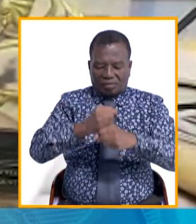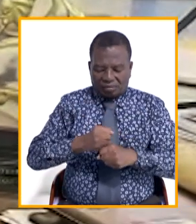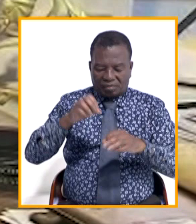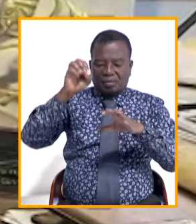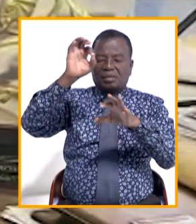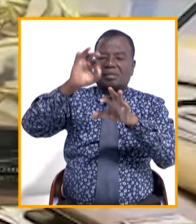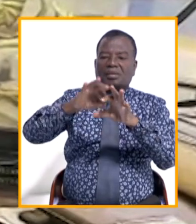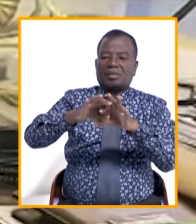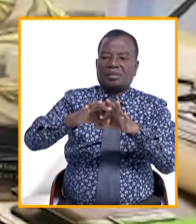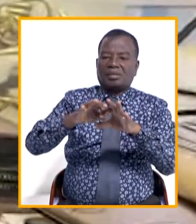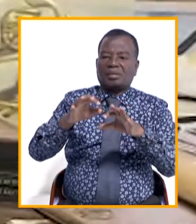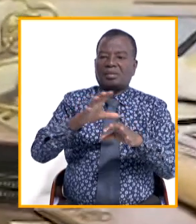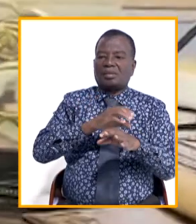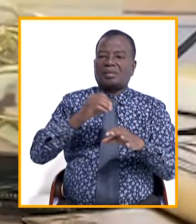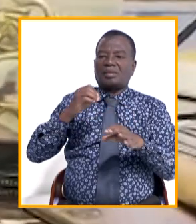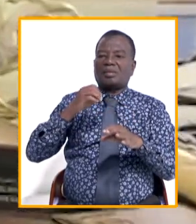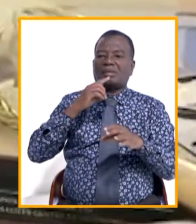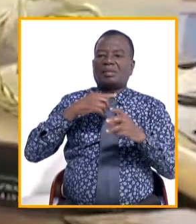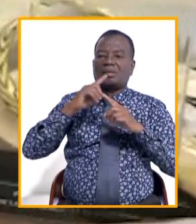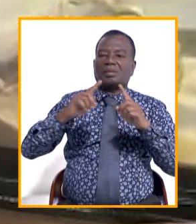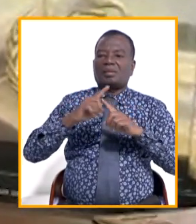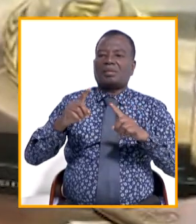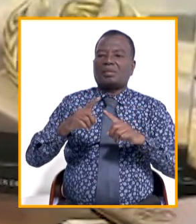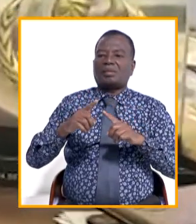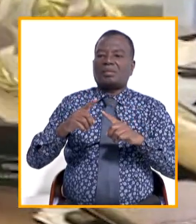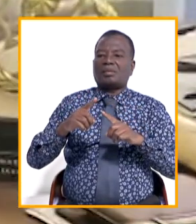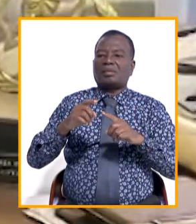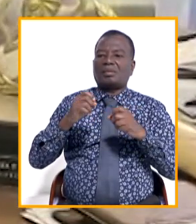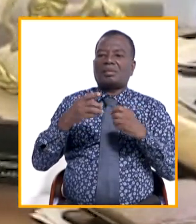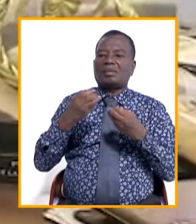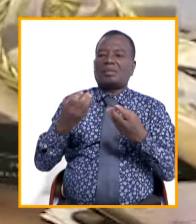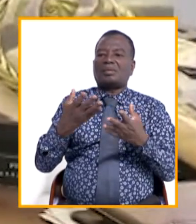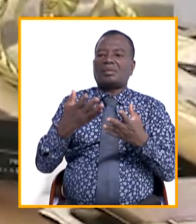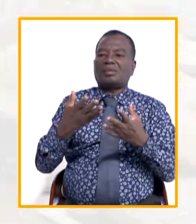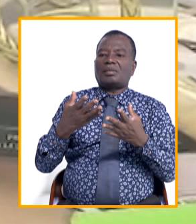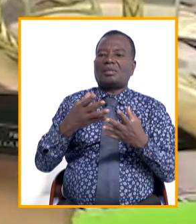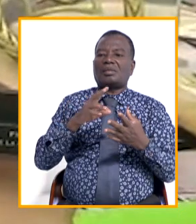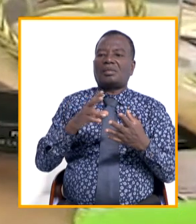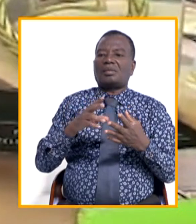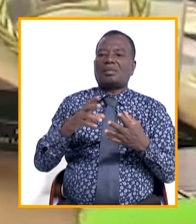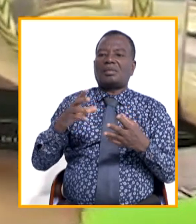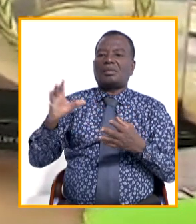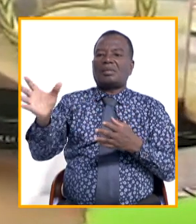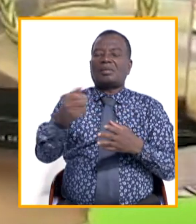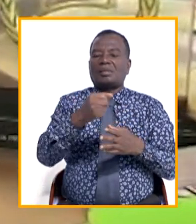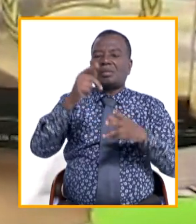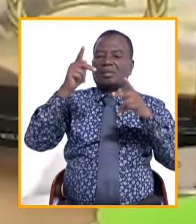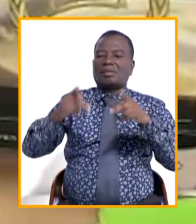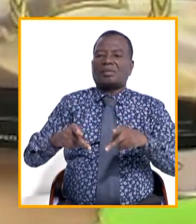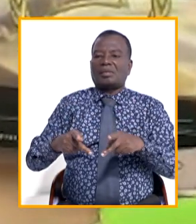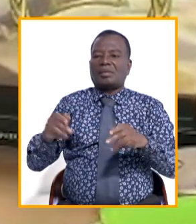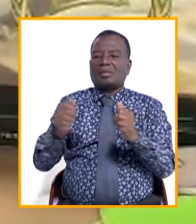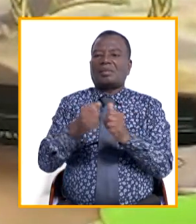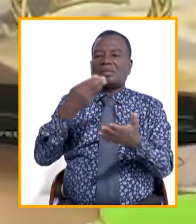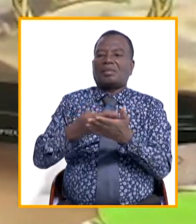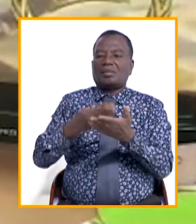acteurs politiques ici à Tiassalé pour prendre des cas de 70 places, des cas de 50 places, de 22 places, pour ramasser des gens moyennant de